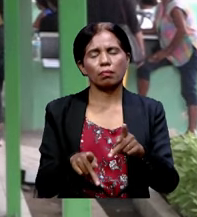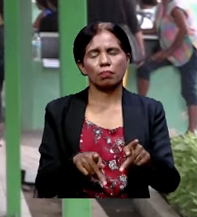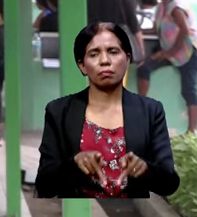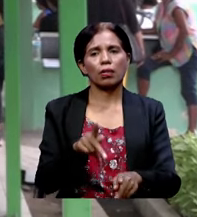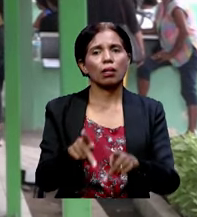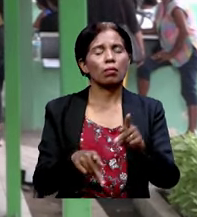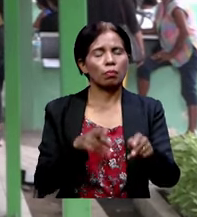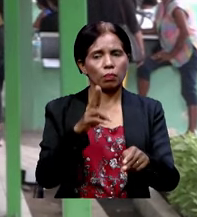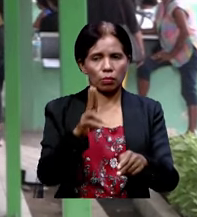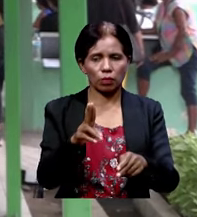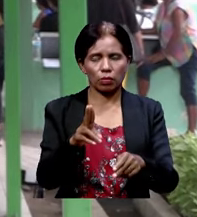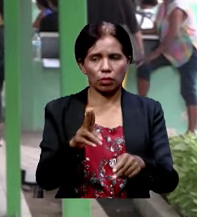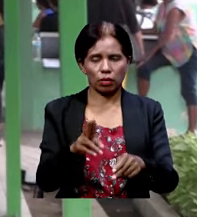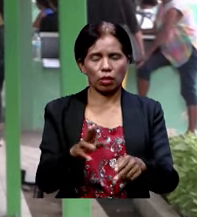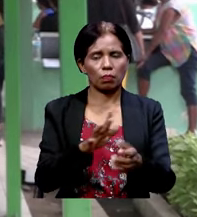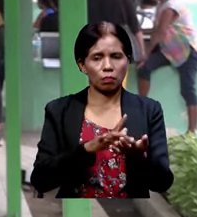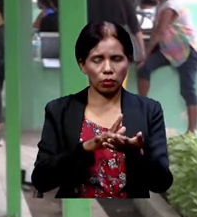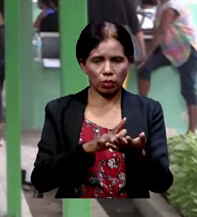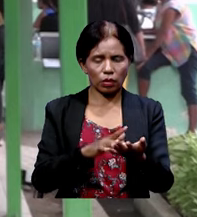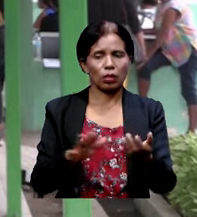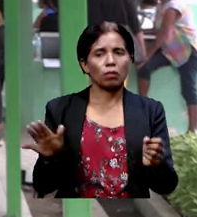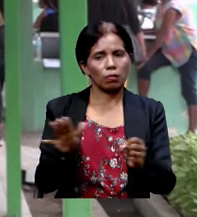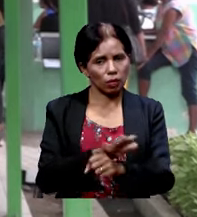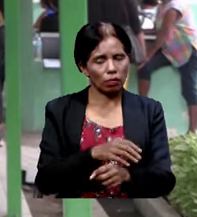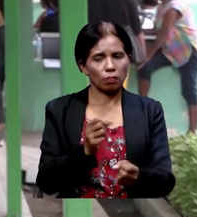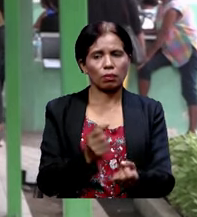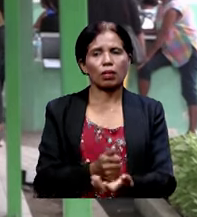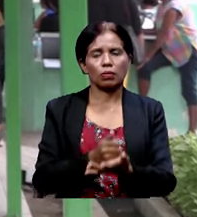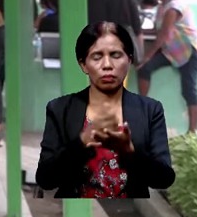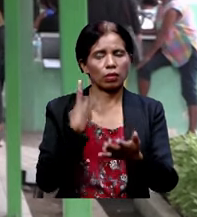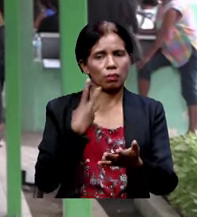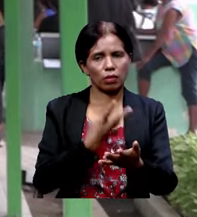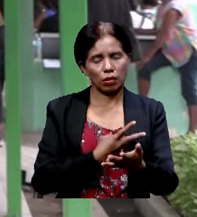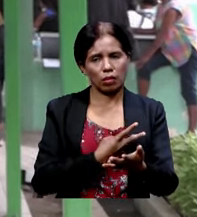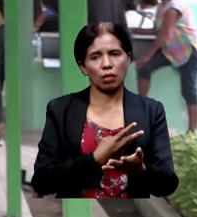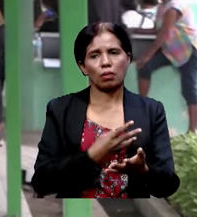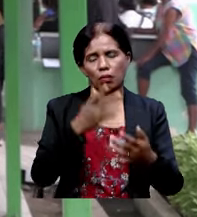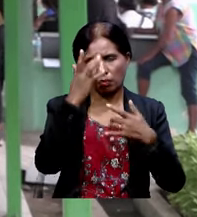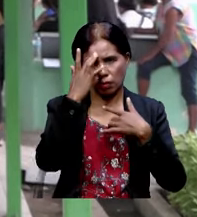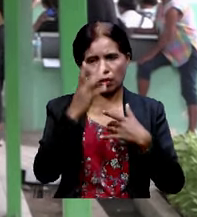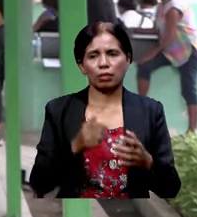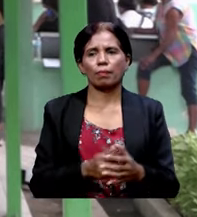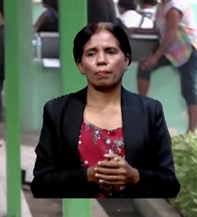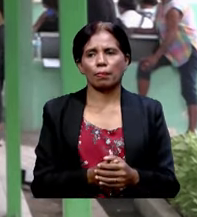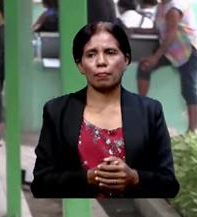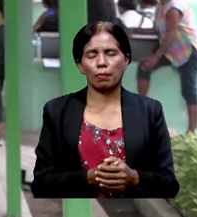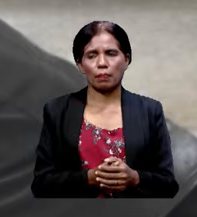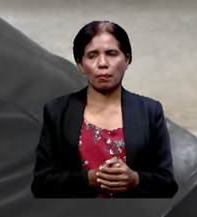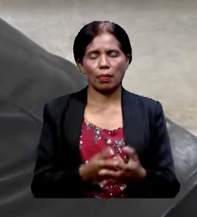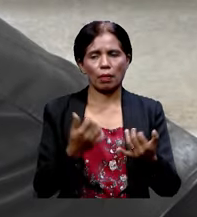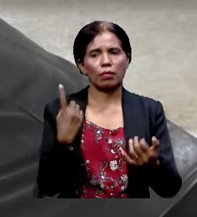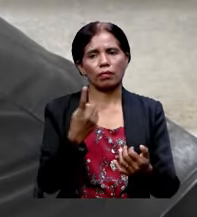sinti dia katakna ai moruk ni kompleto bele kura amnya moras se ai moruk laya balu iya balu laya yang jelas ami maknuni